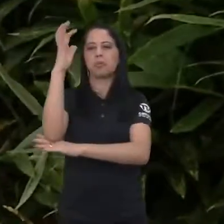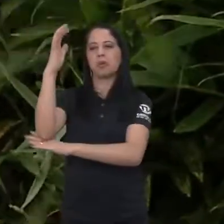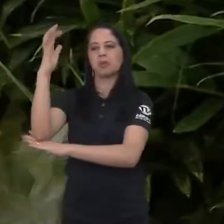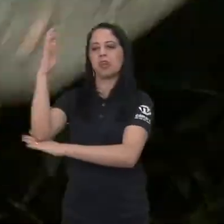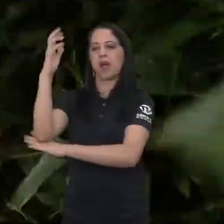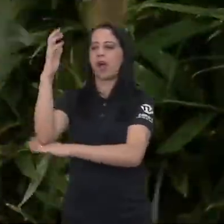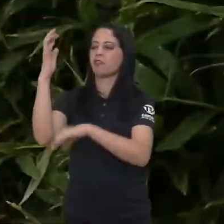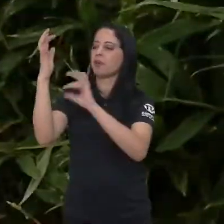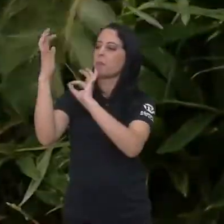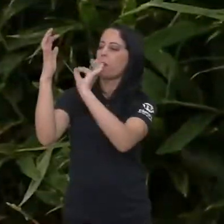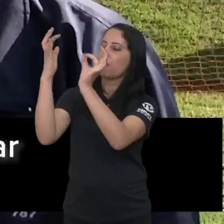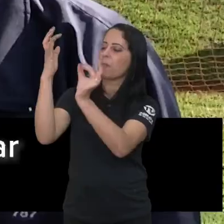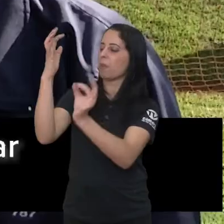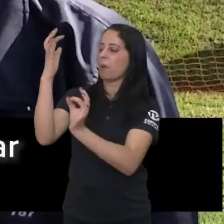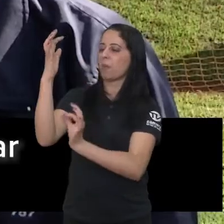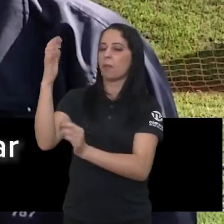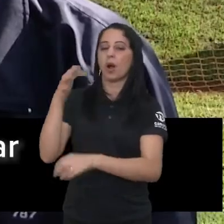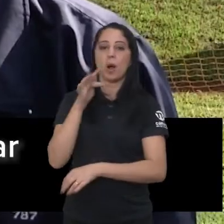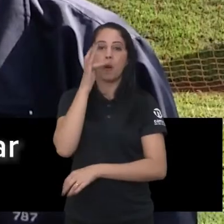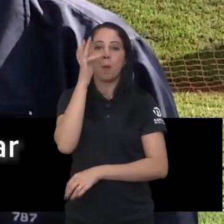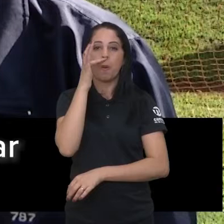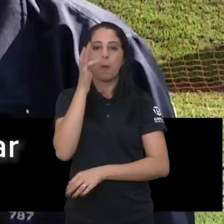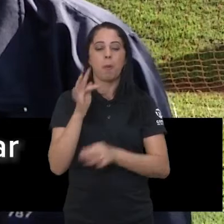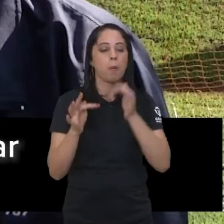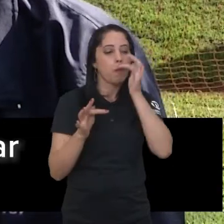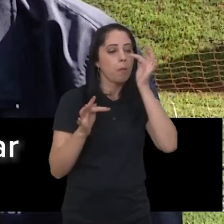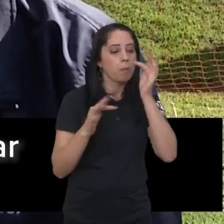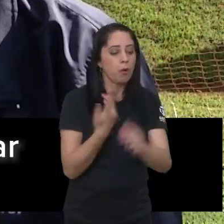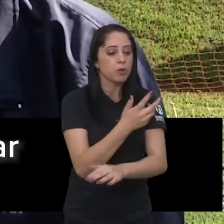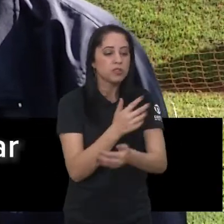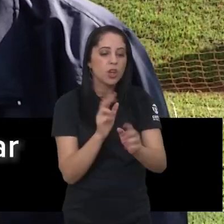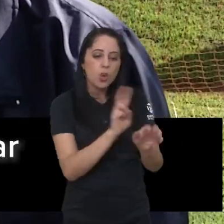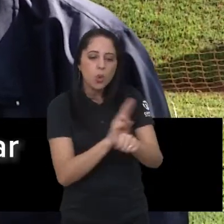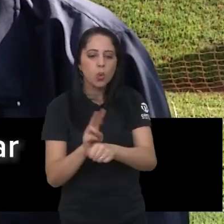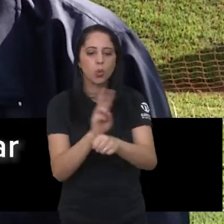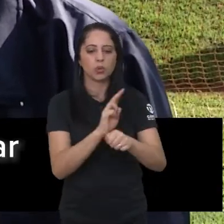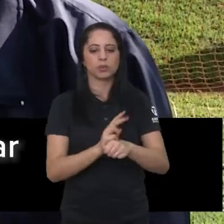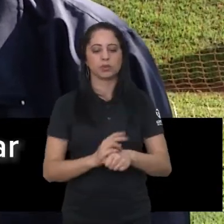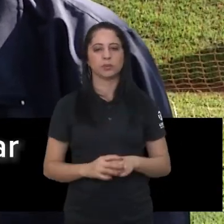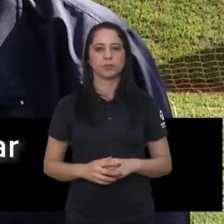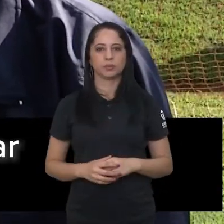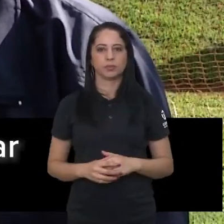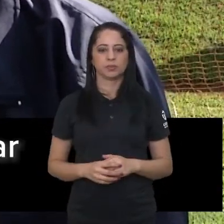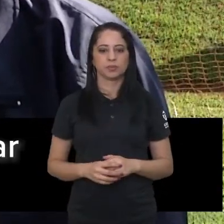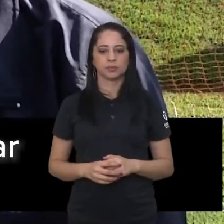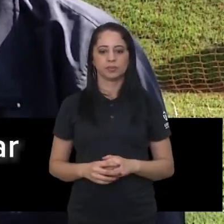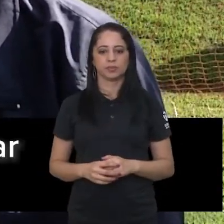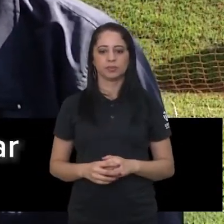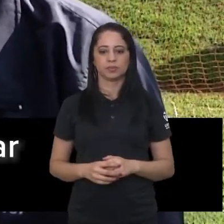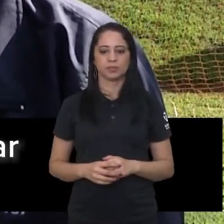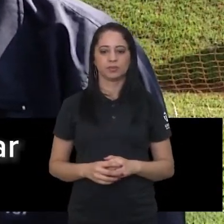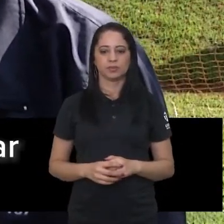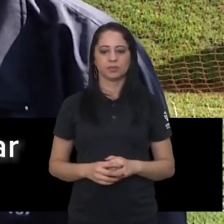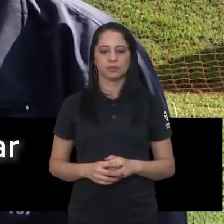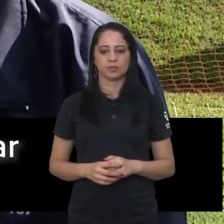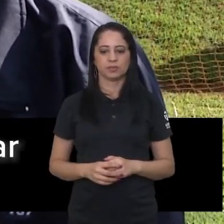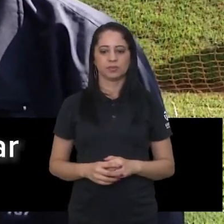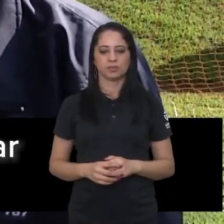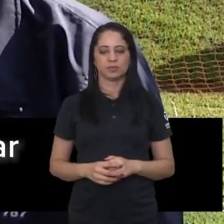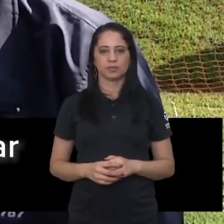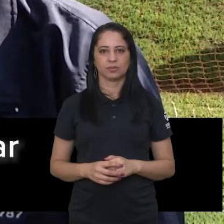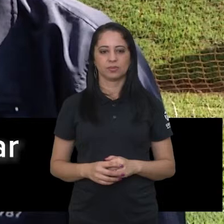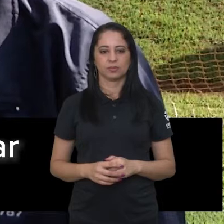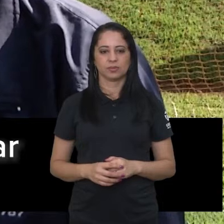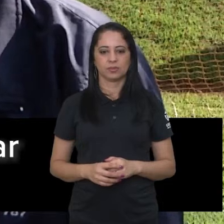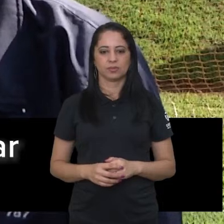árvores e plantas do local. 着工後2年後このJAL人の